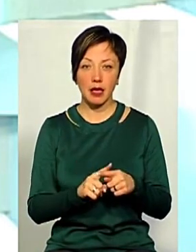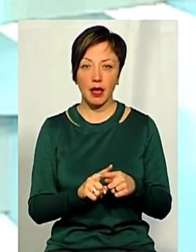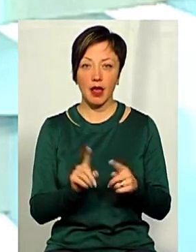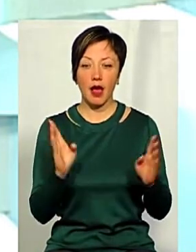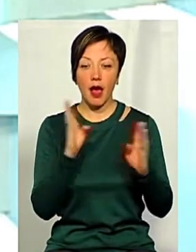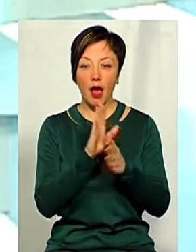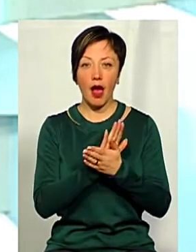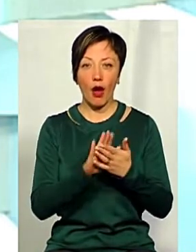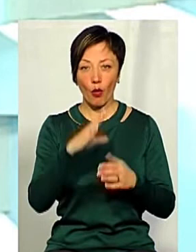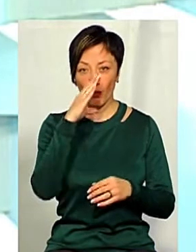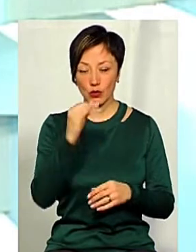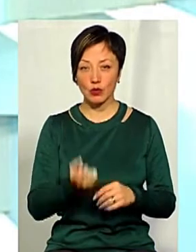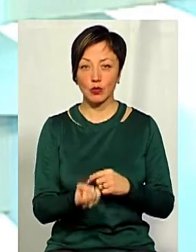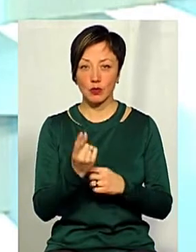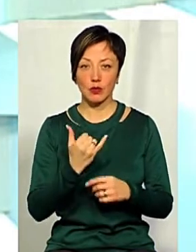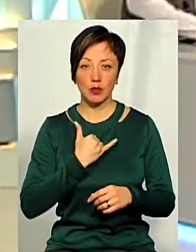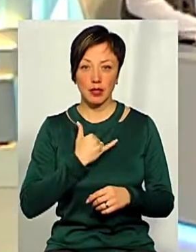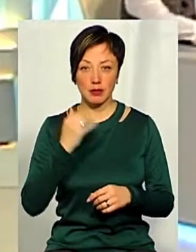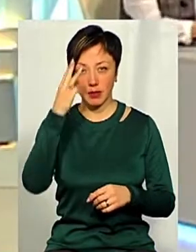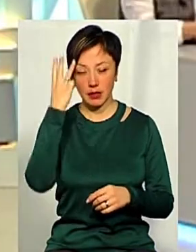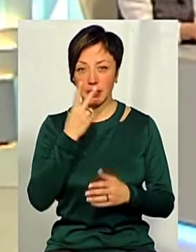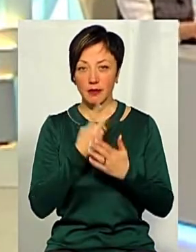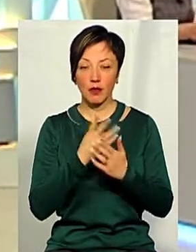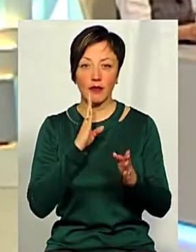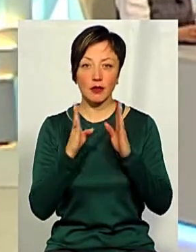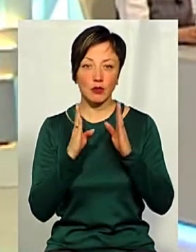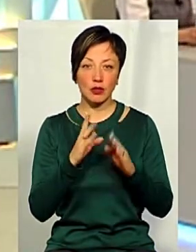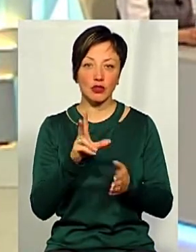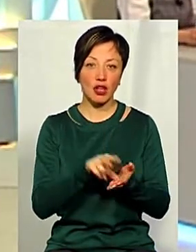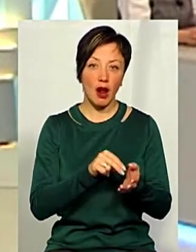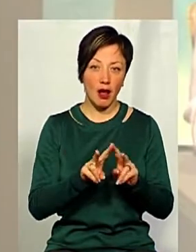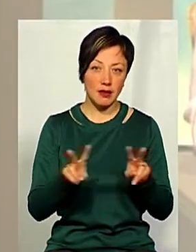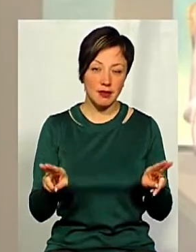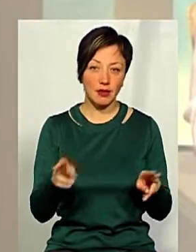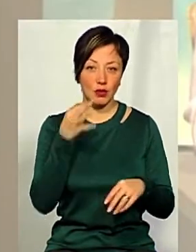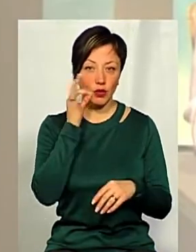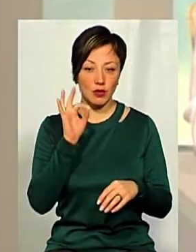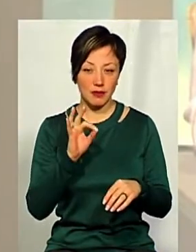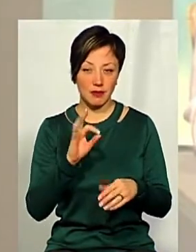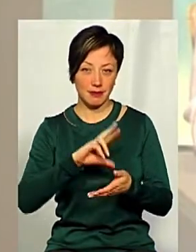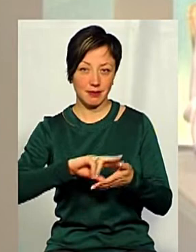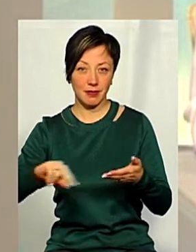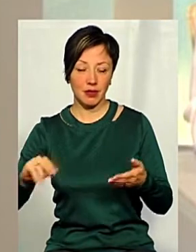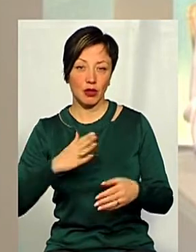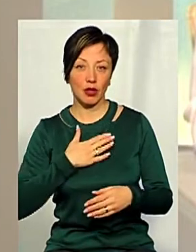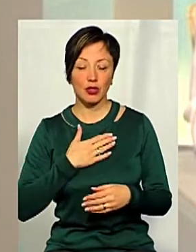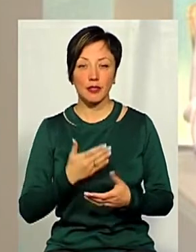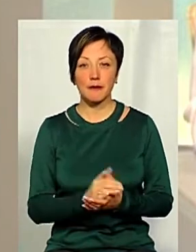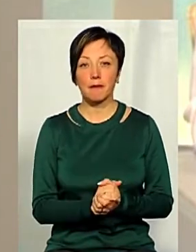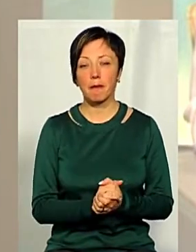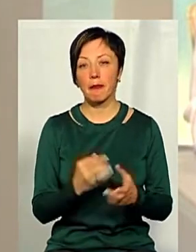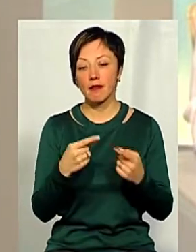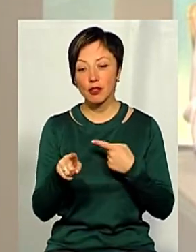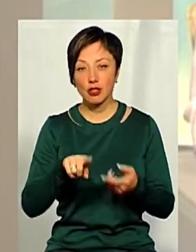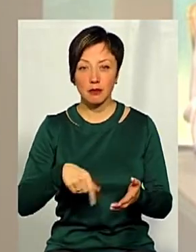який з'явився у нас в Хмельницькому, зараз по Фейсбуці дивлюся в Черкасах, такий же самий досвід перебирають в